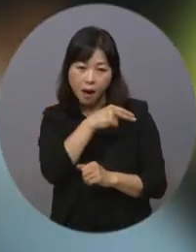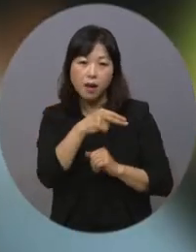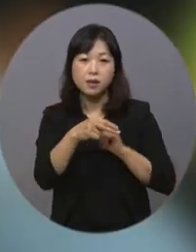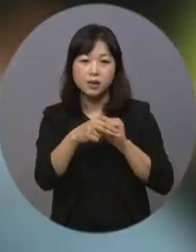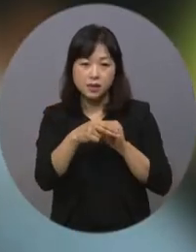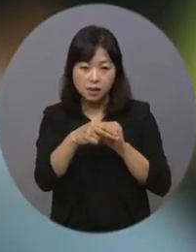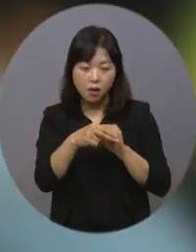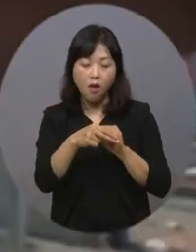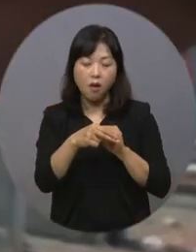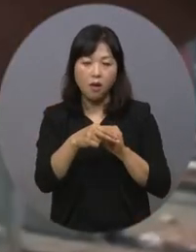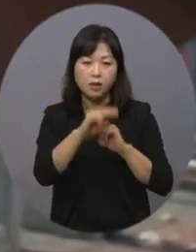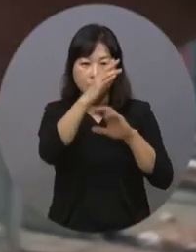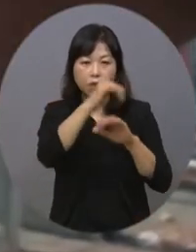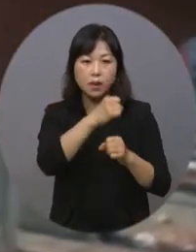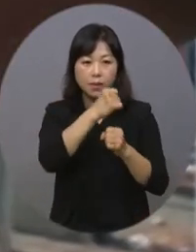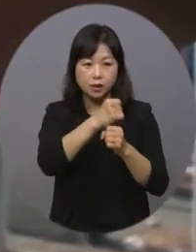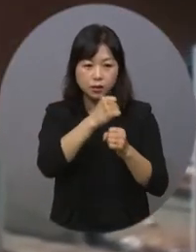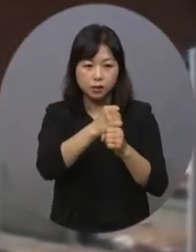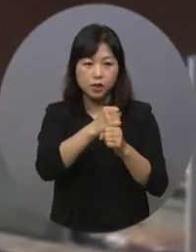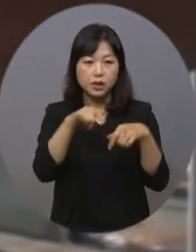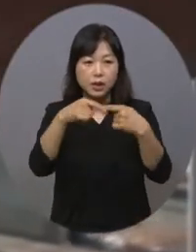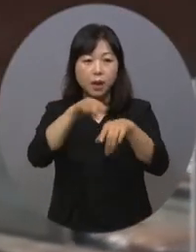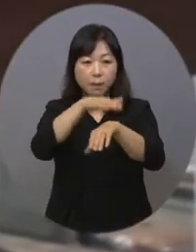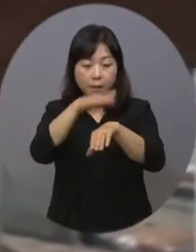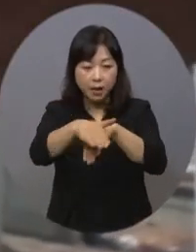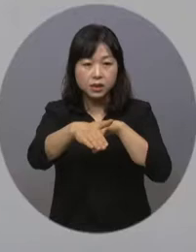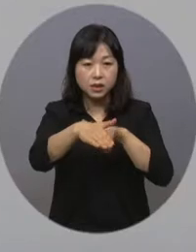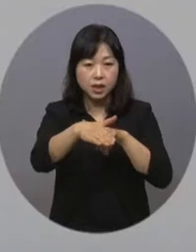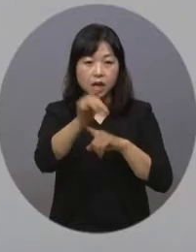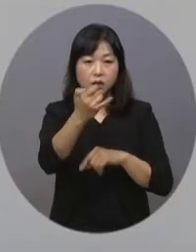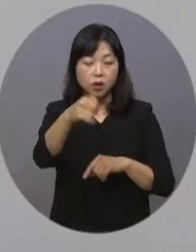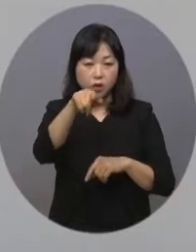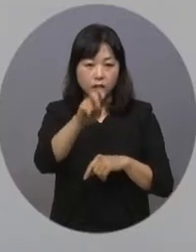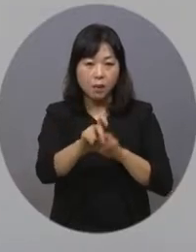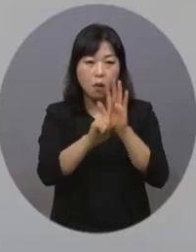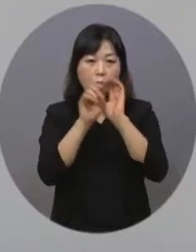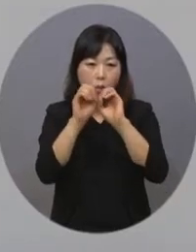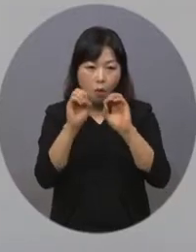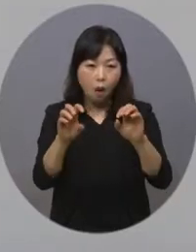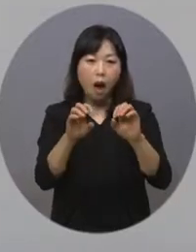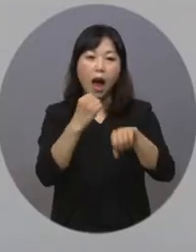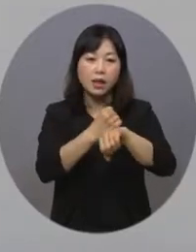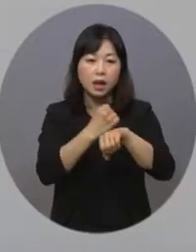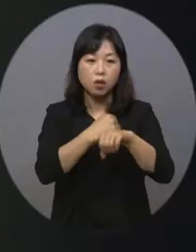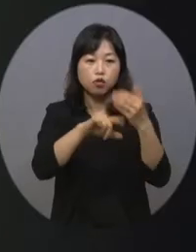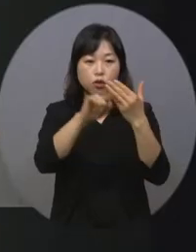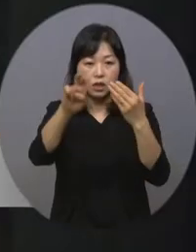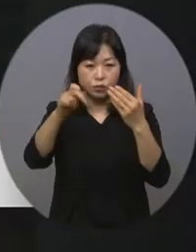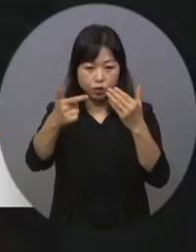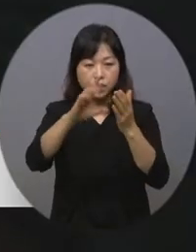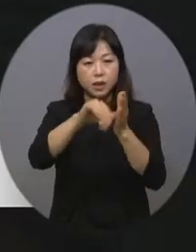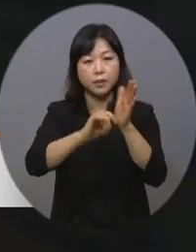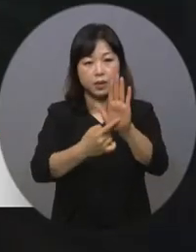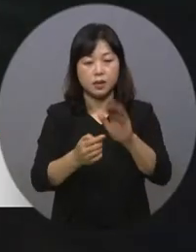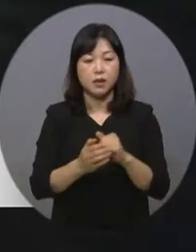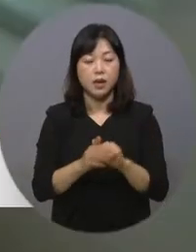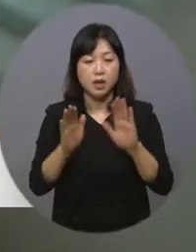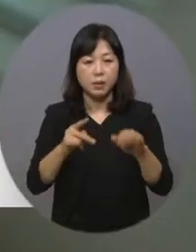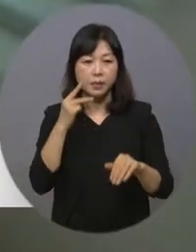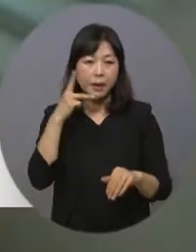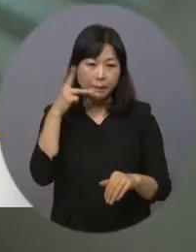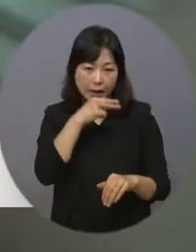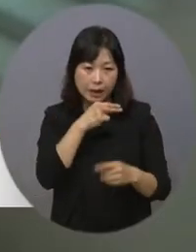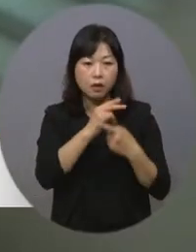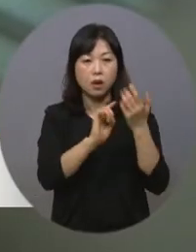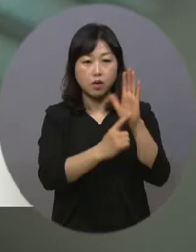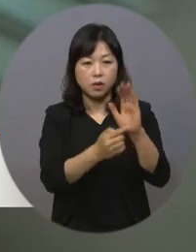참여형 이벤트 노담태그 캠페인을 진행한다고 9월 26일 전했습니다. 이번 금연 광고는 친구